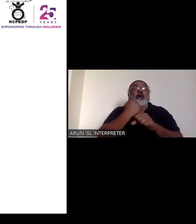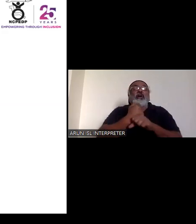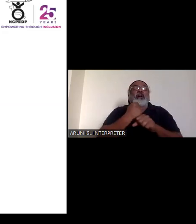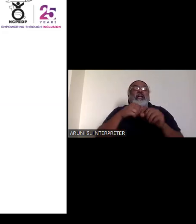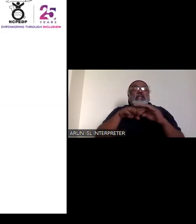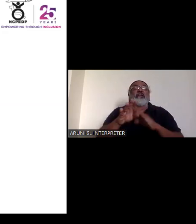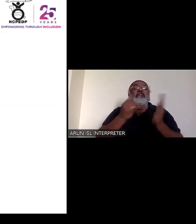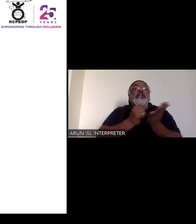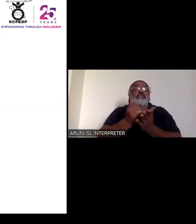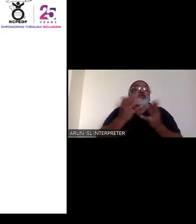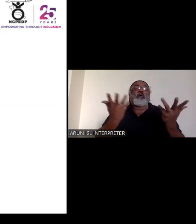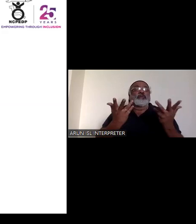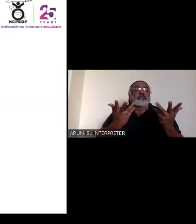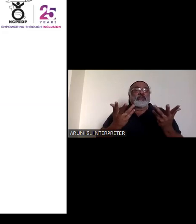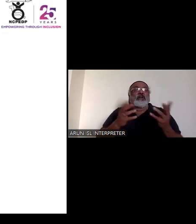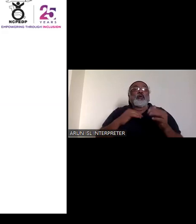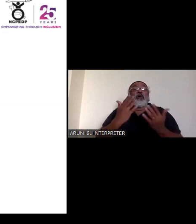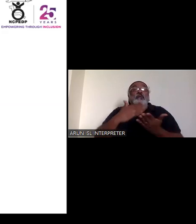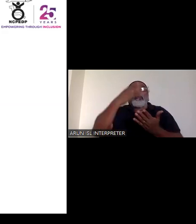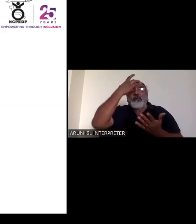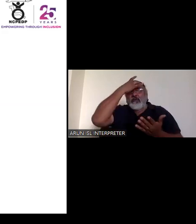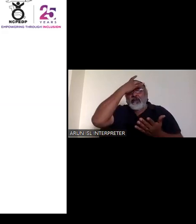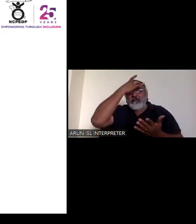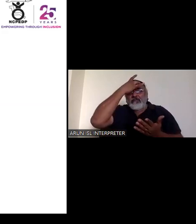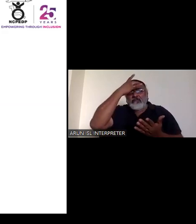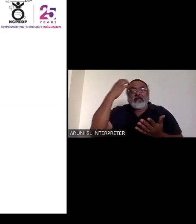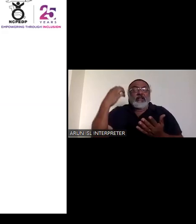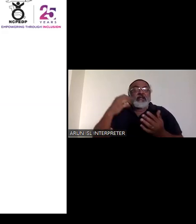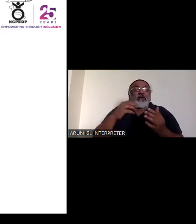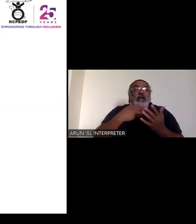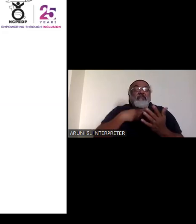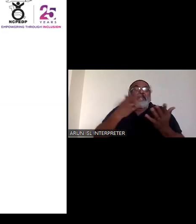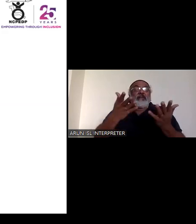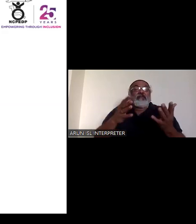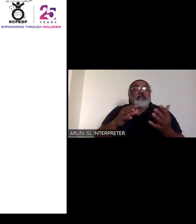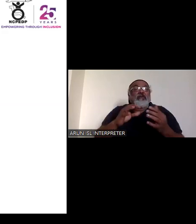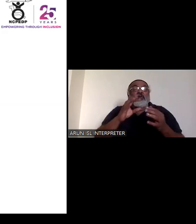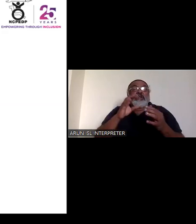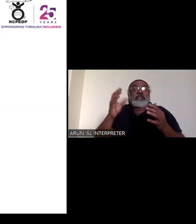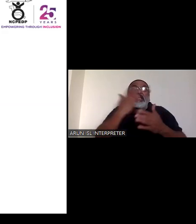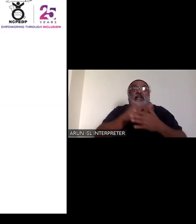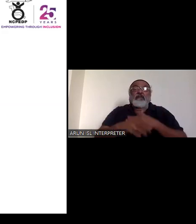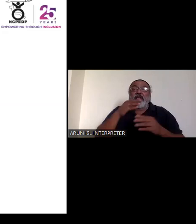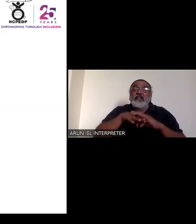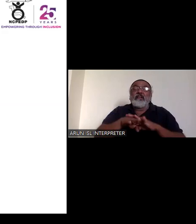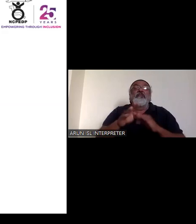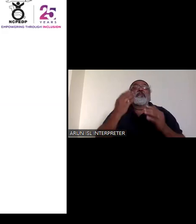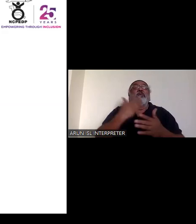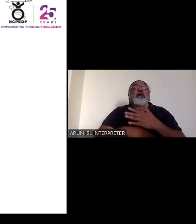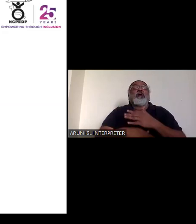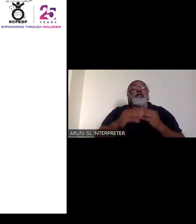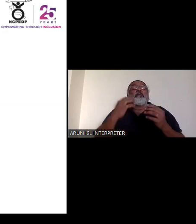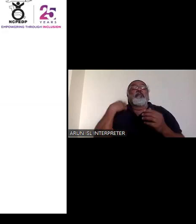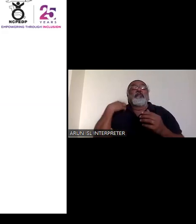and what are the constraints related to disability in the entire realm of